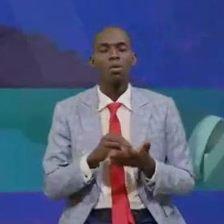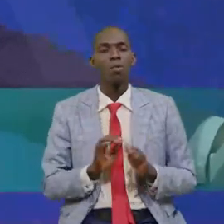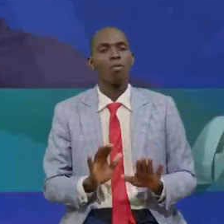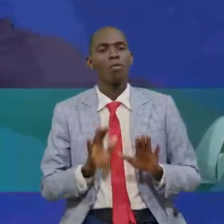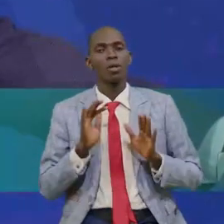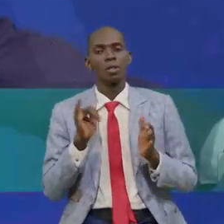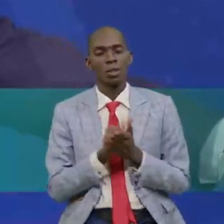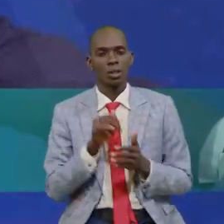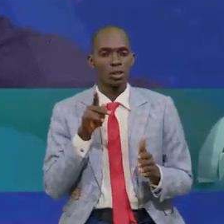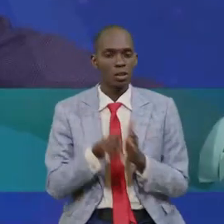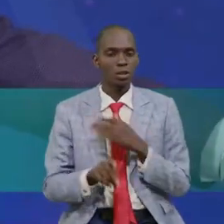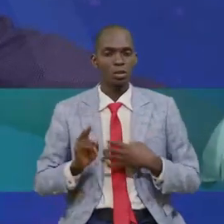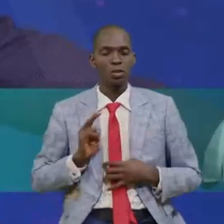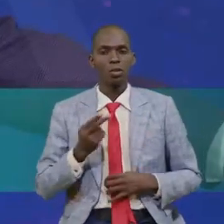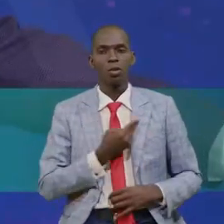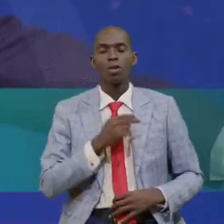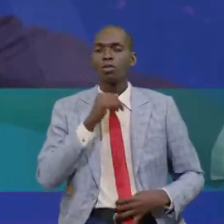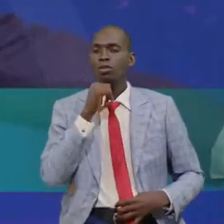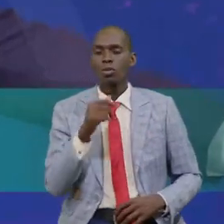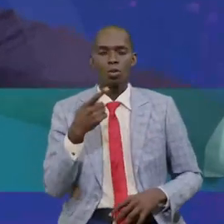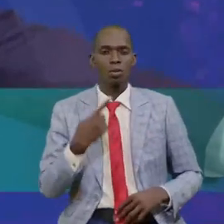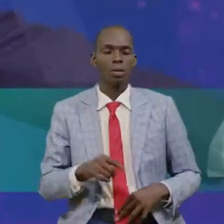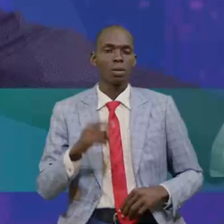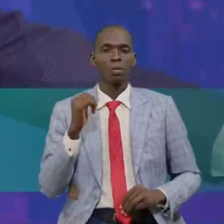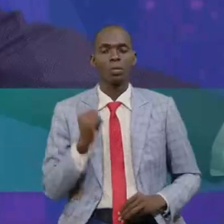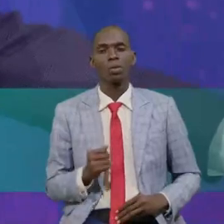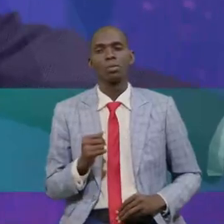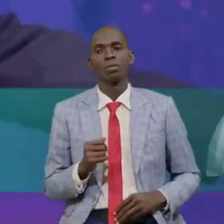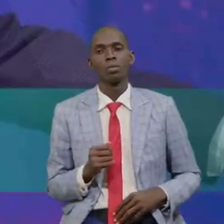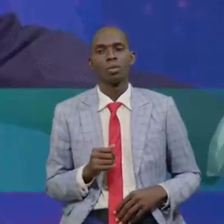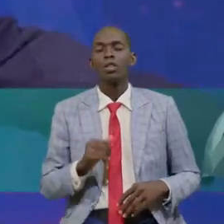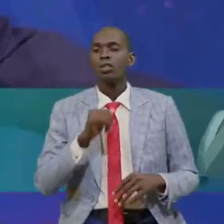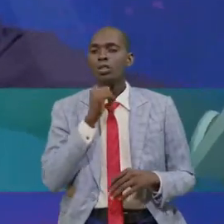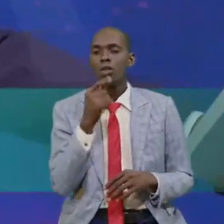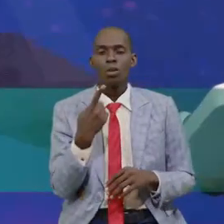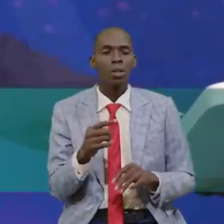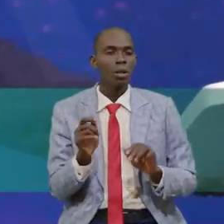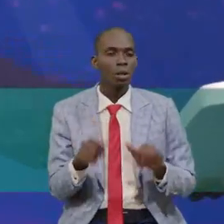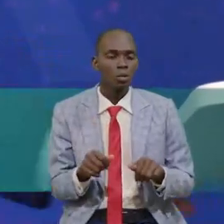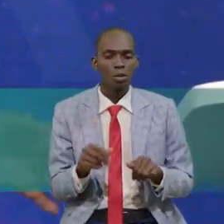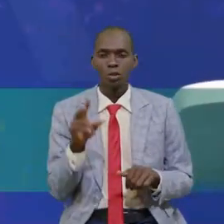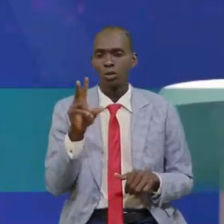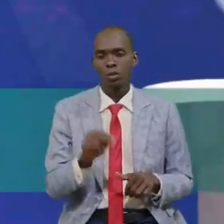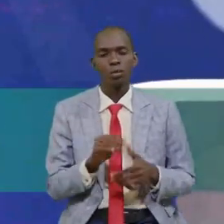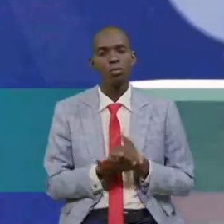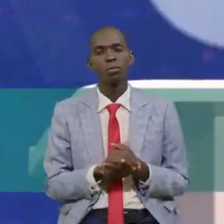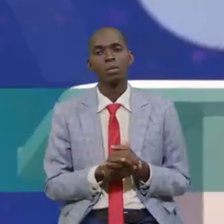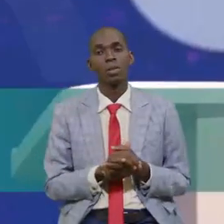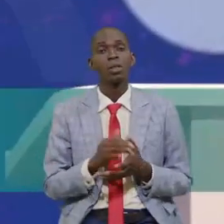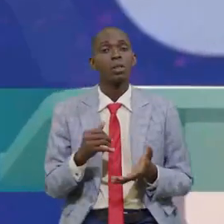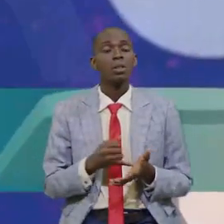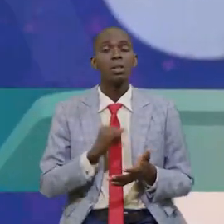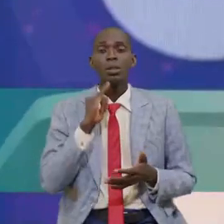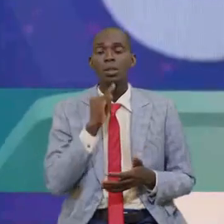qui nous tue. Ce n'est même pas leur puissance. Ce n'est même pas leur capacité. Non! C'est